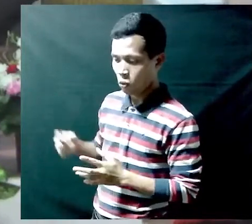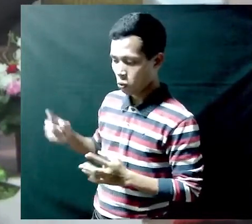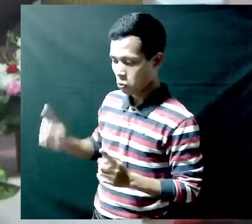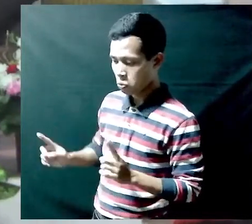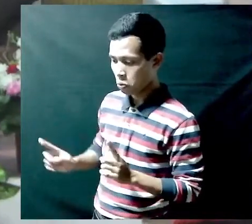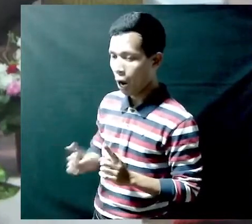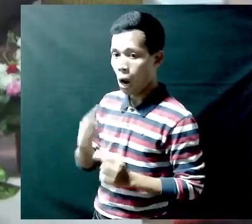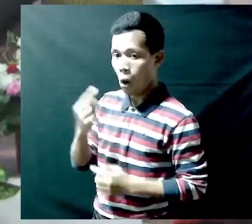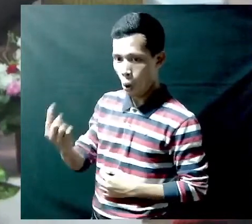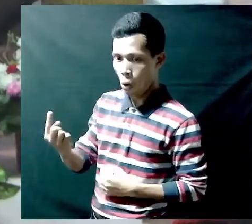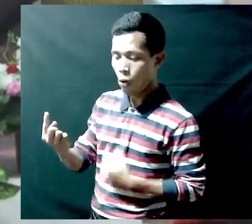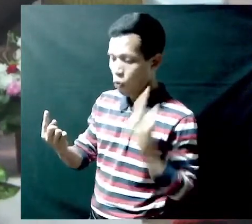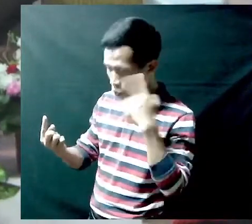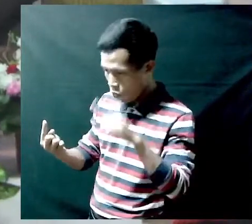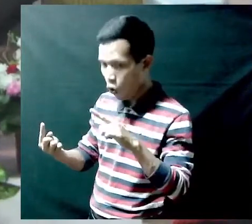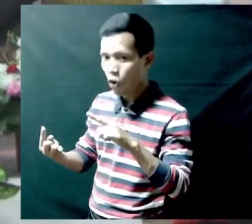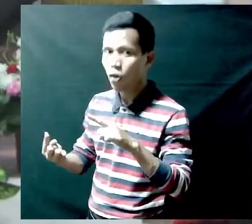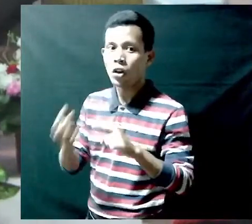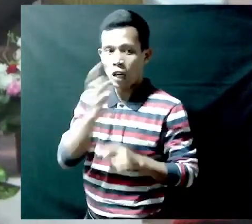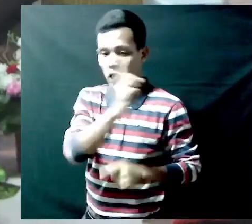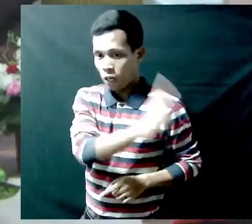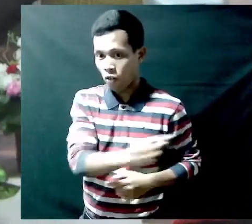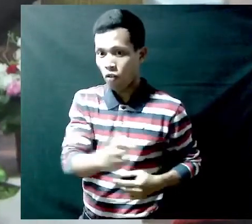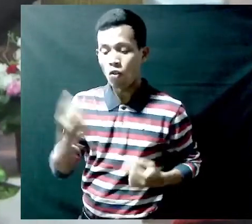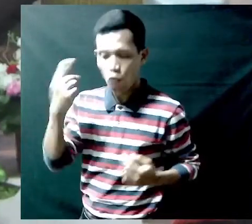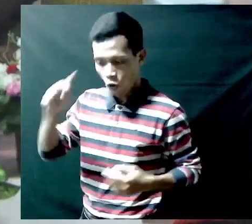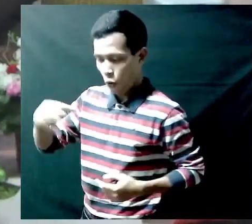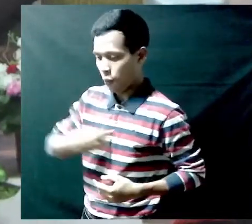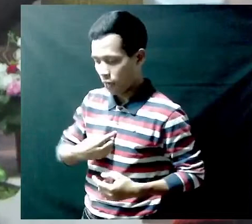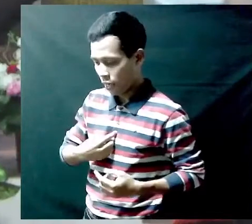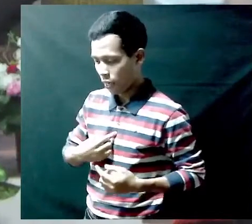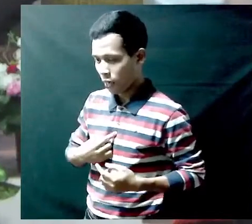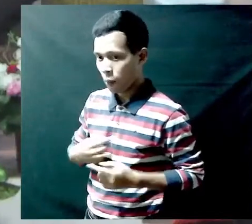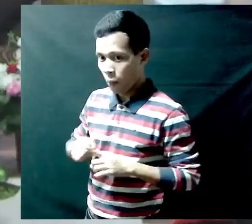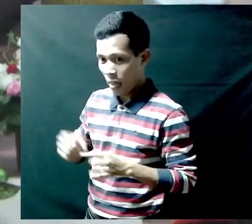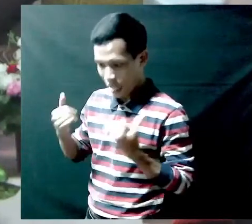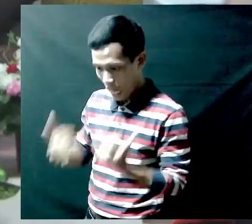me. Now, he's doing it with me.